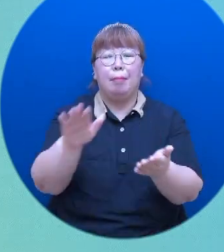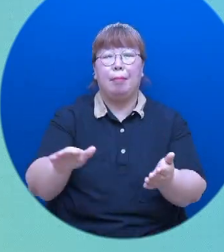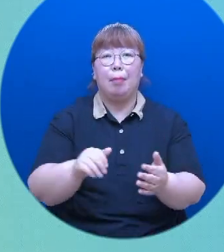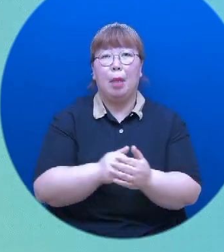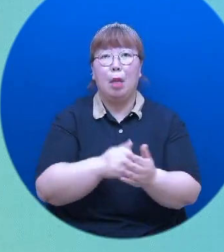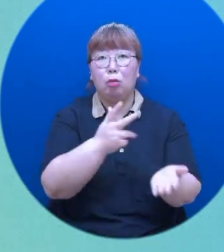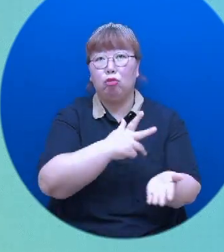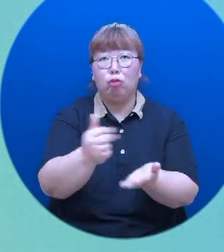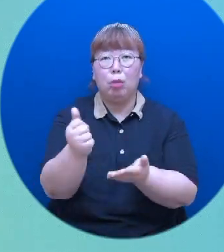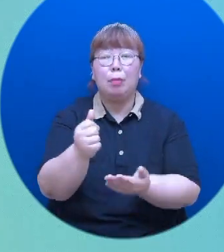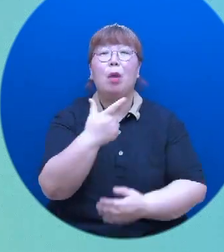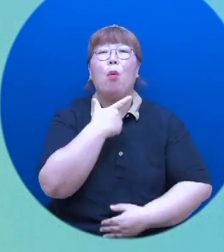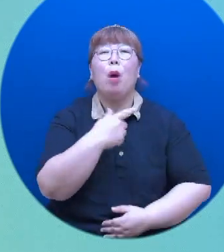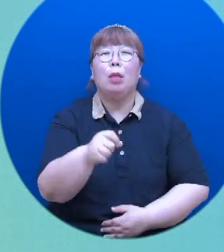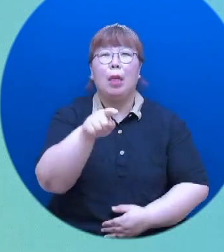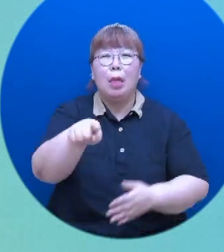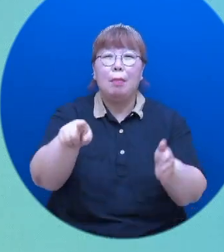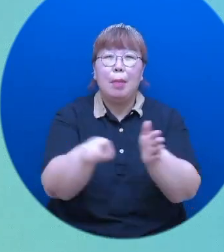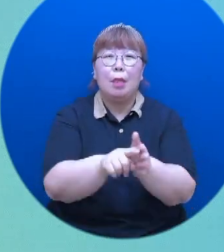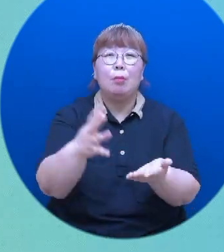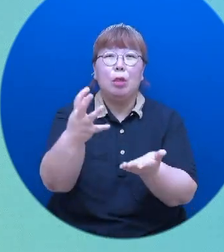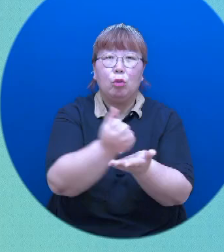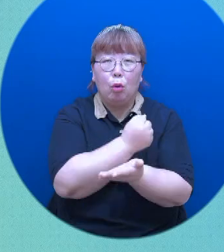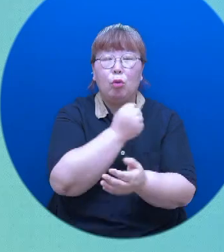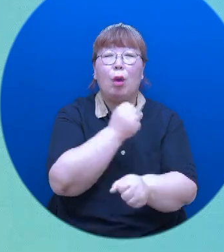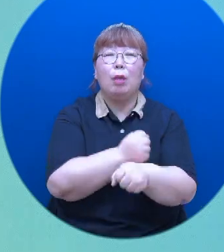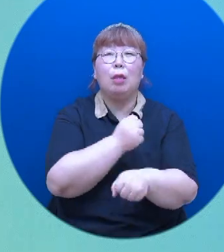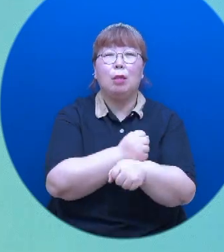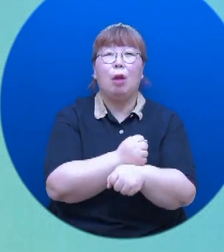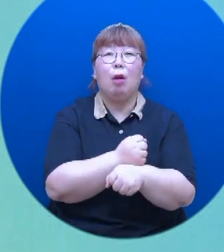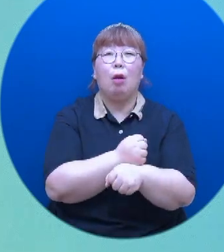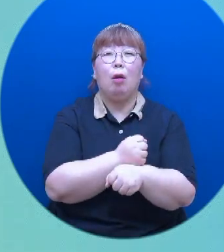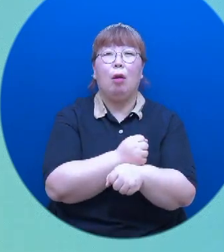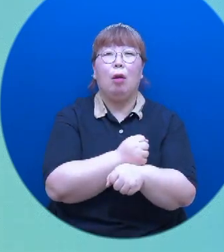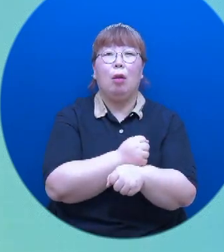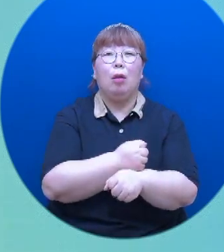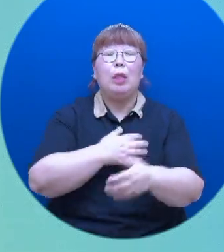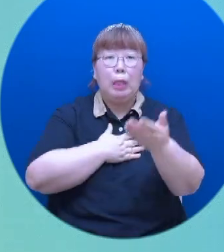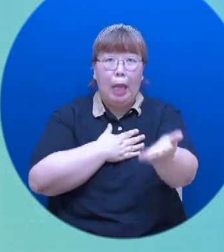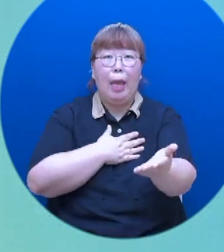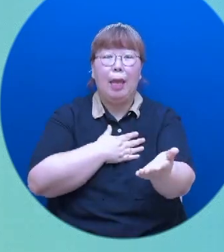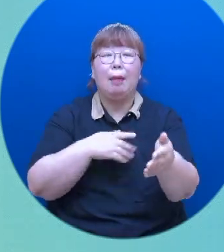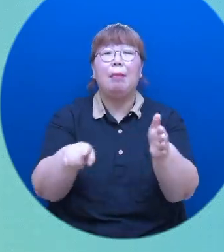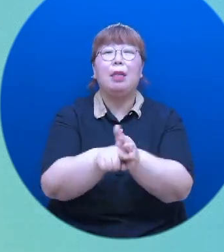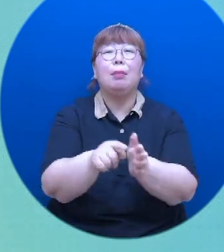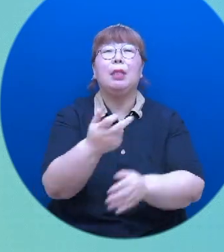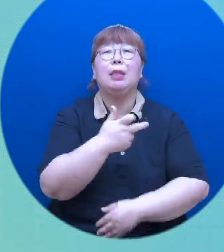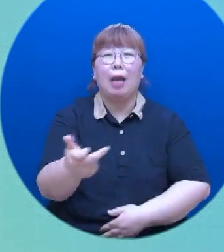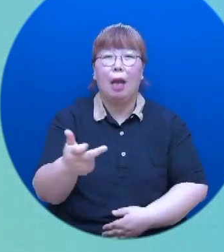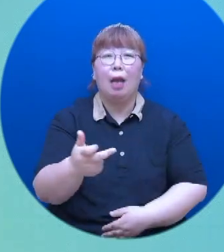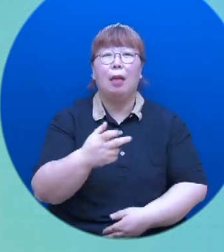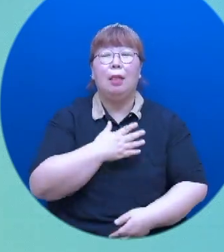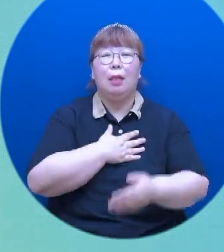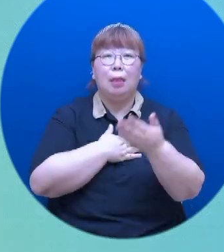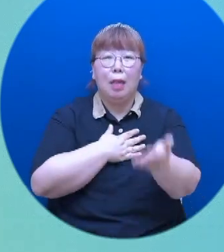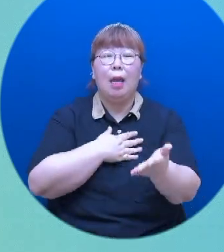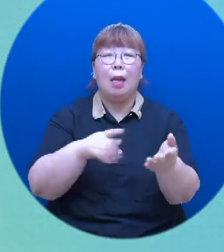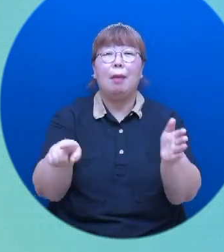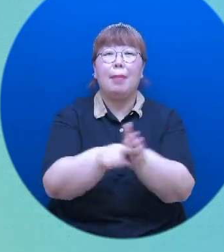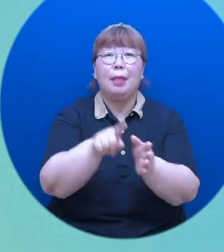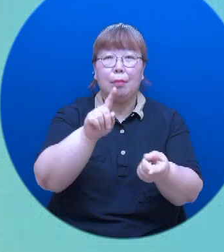주님이 원하는 이 믿음을 소유하셔서 내 믿음이 크다, 내